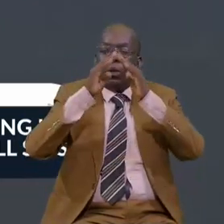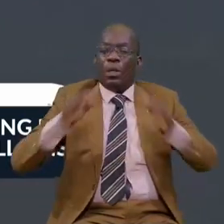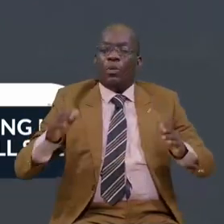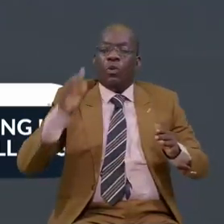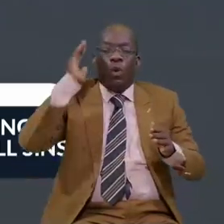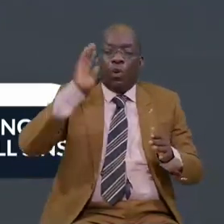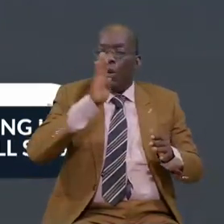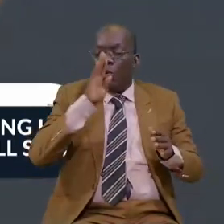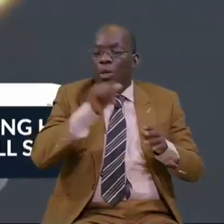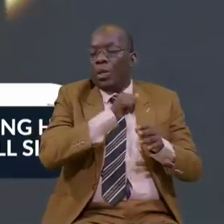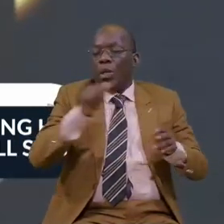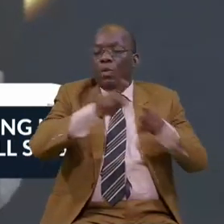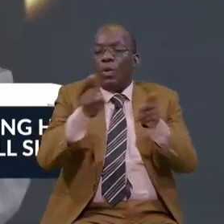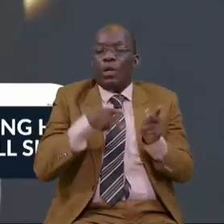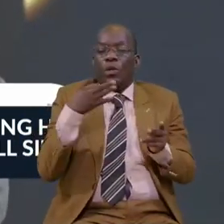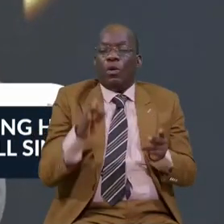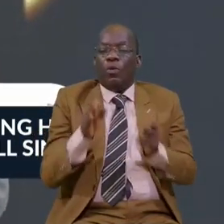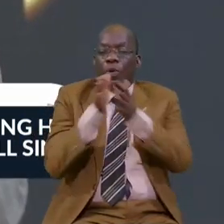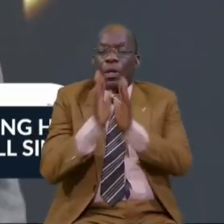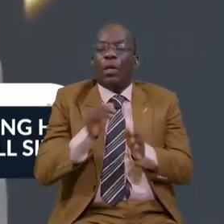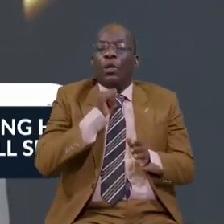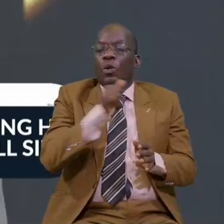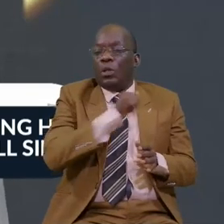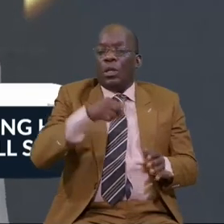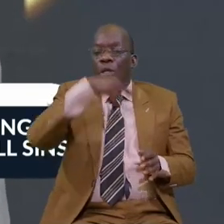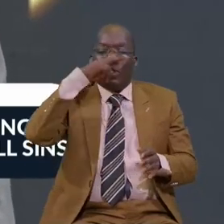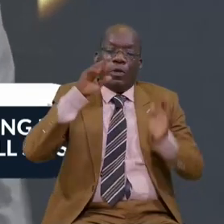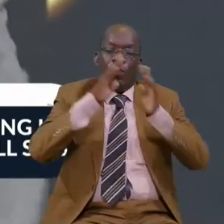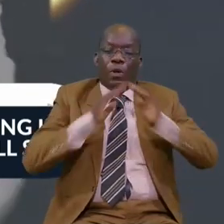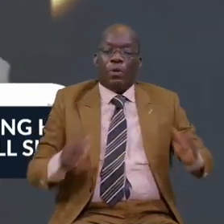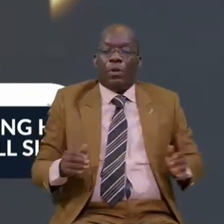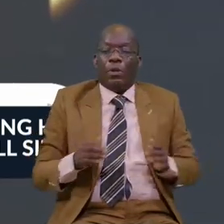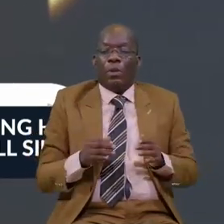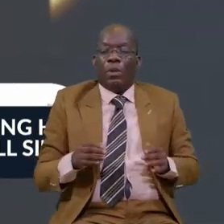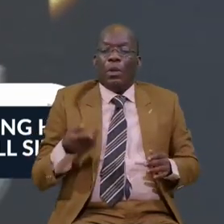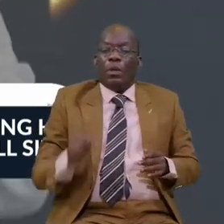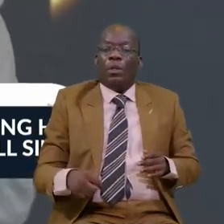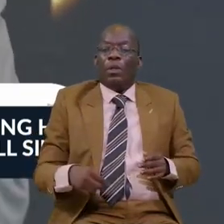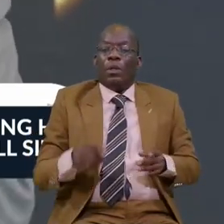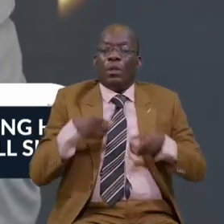temple soit le lieu de prière et non.